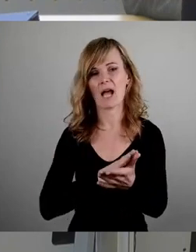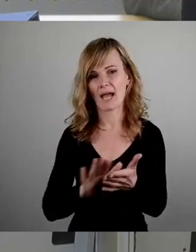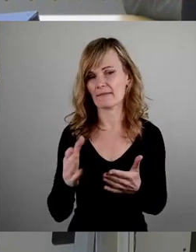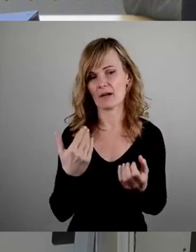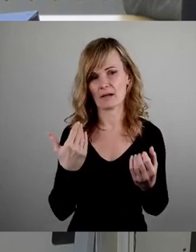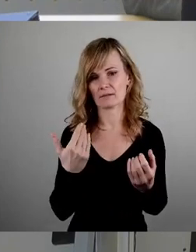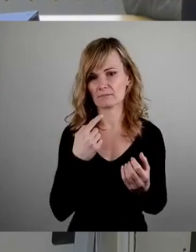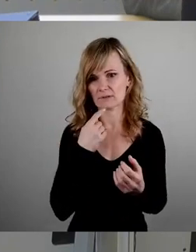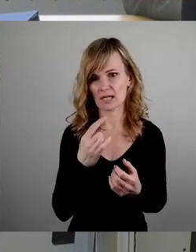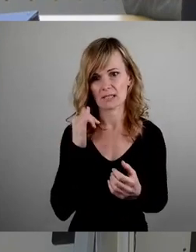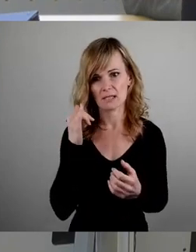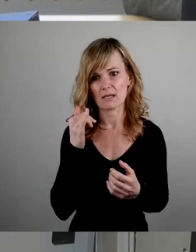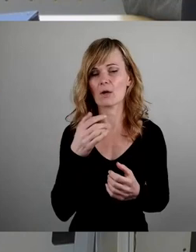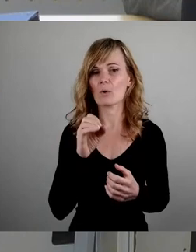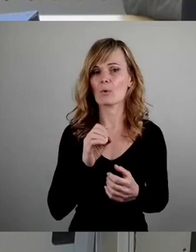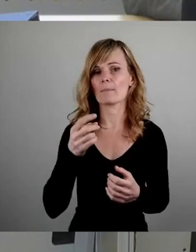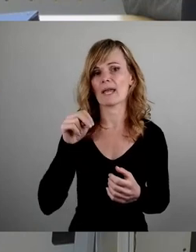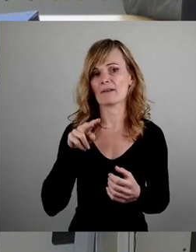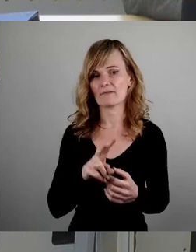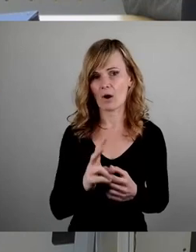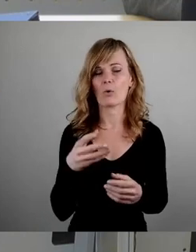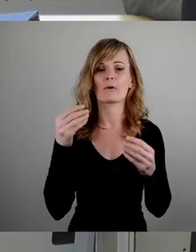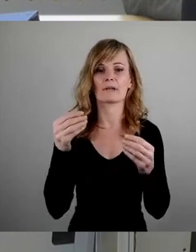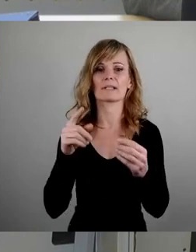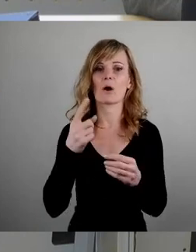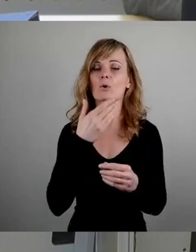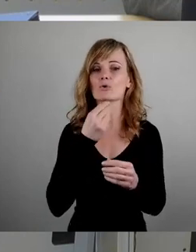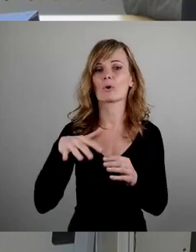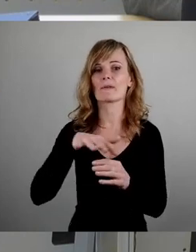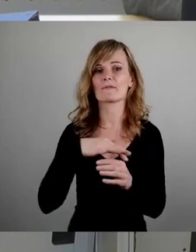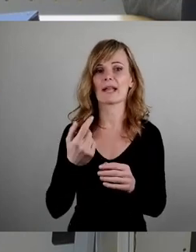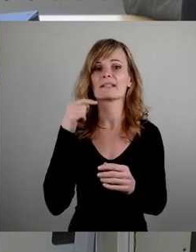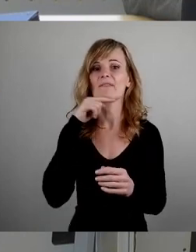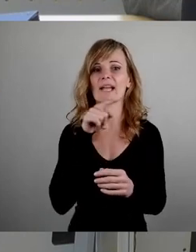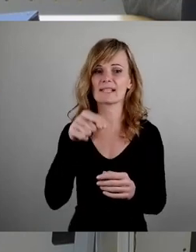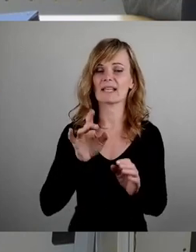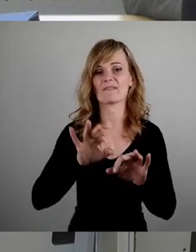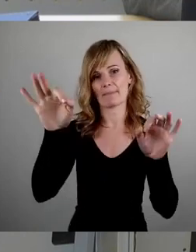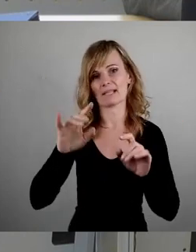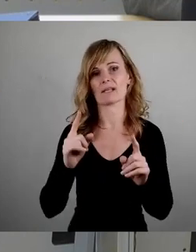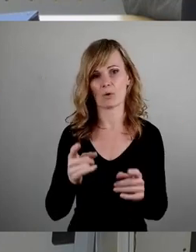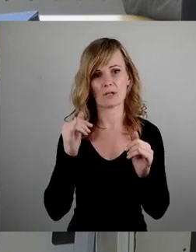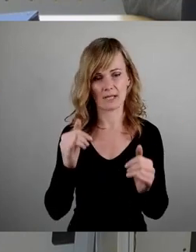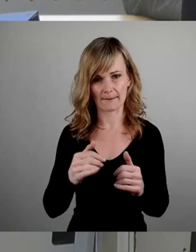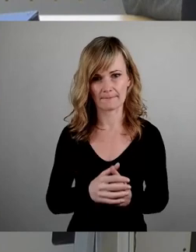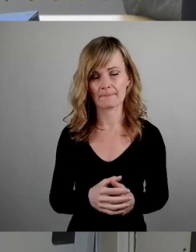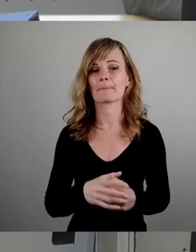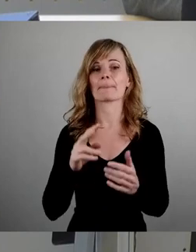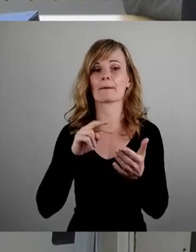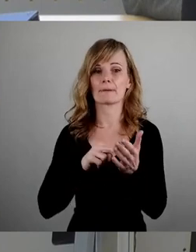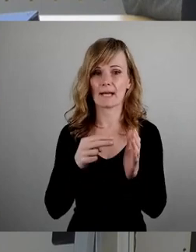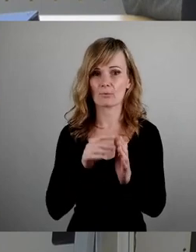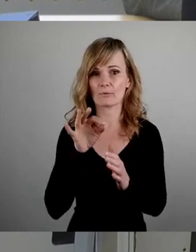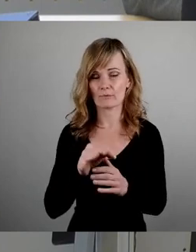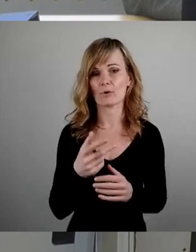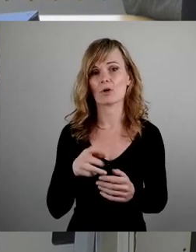die ÖPNV-Qualität auch in Schönfeld-Weißig zu verbessern. Die Planung für die